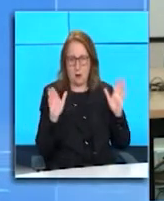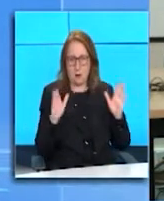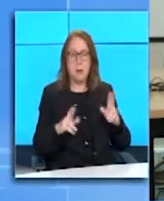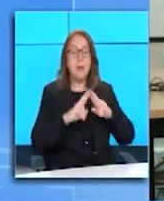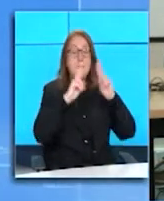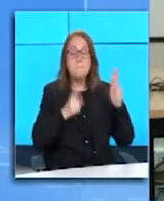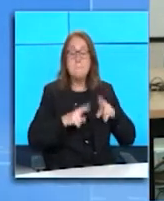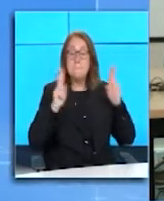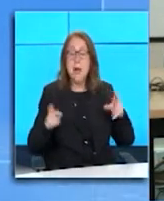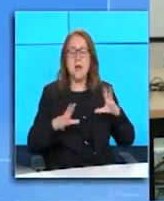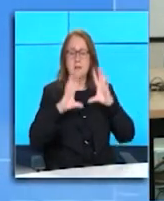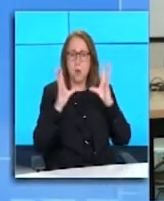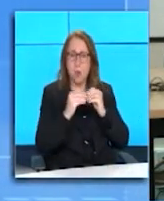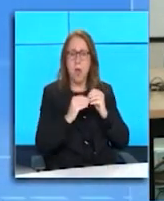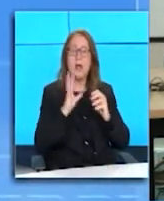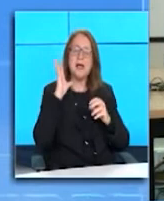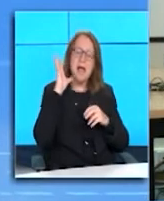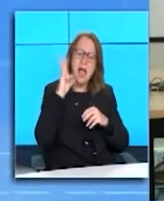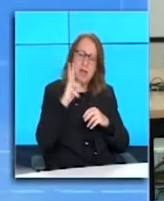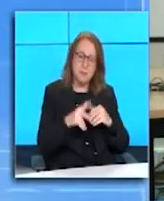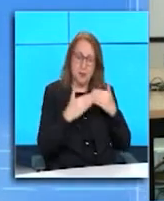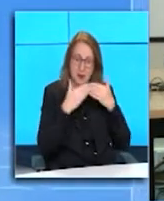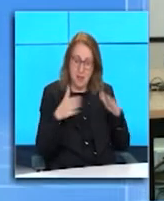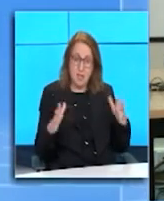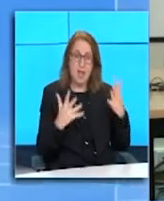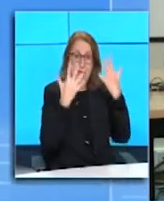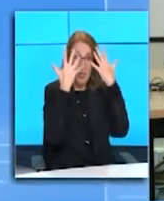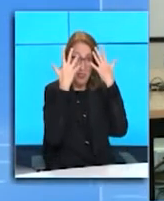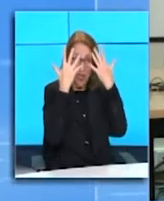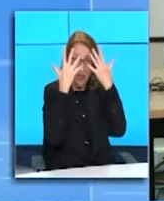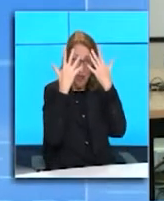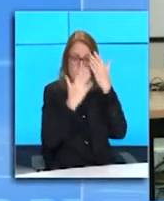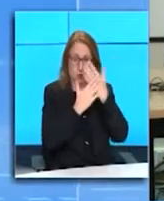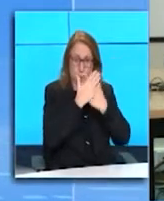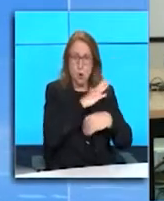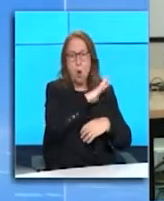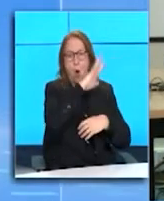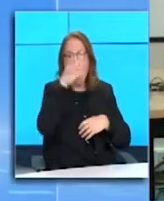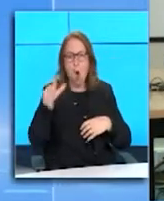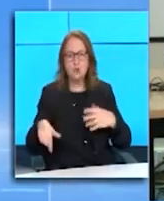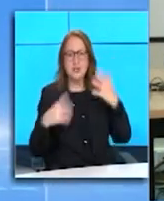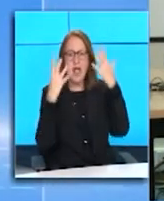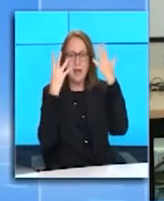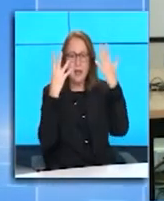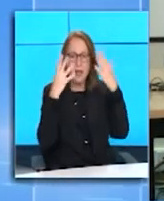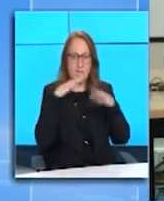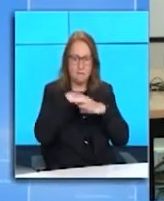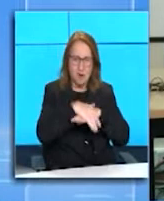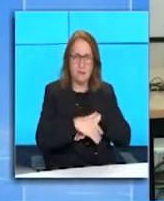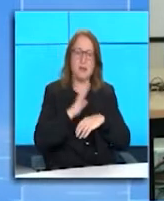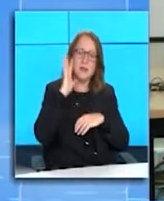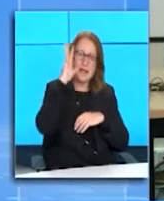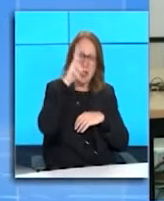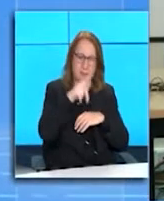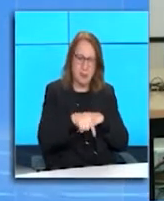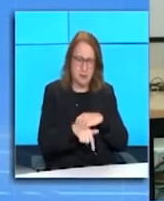εμπορίου θα είναι ανοιχτά κάθε ημέρα από τις 10 το πρωί μέχρι τις 9 το βράδυ τις καθημερινές. Με